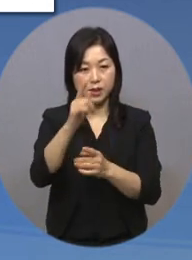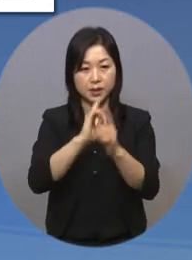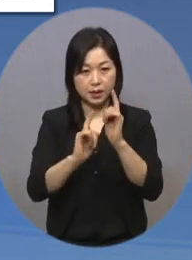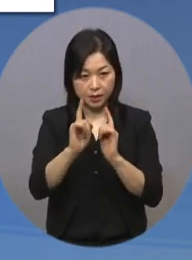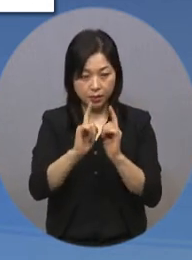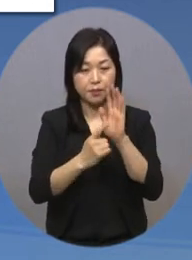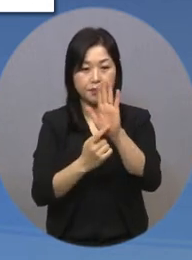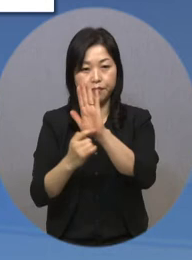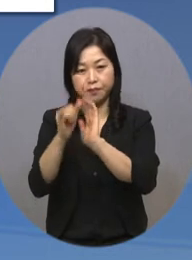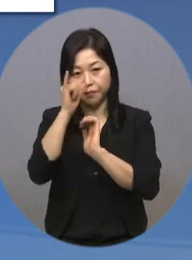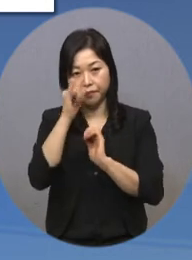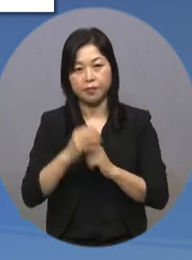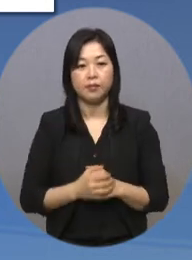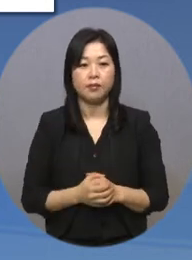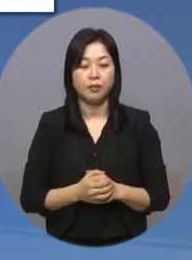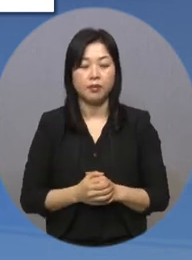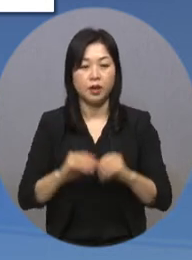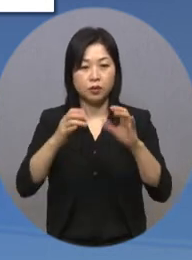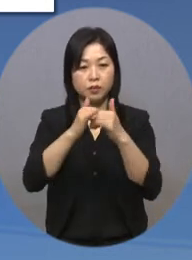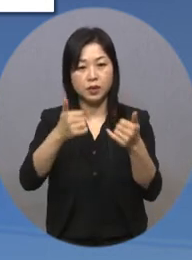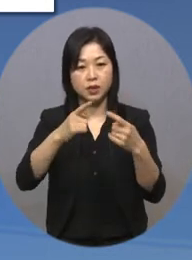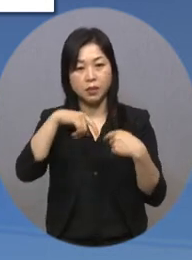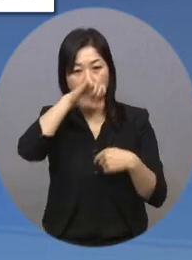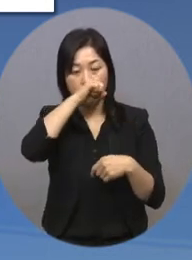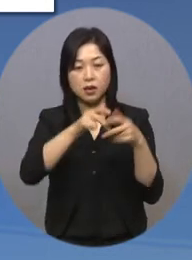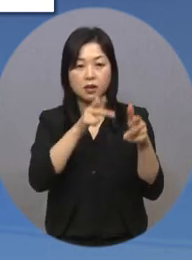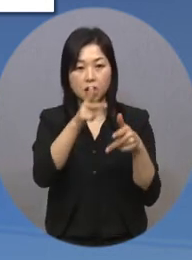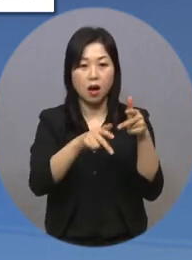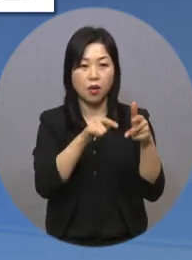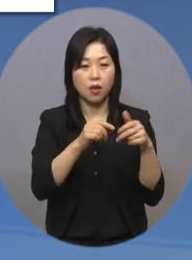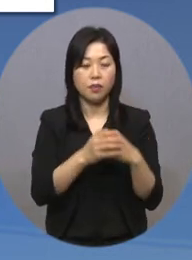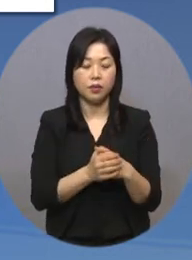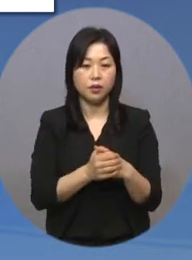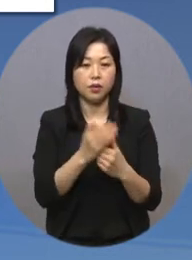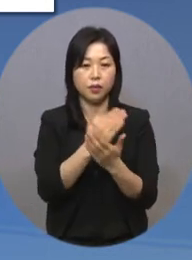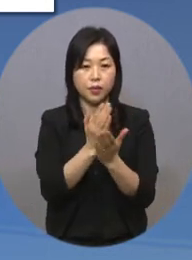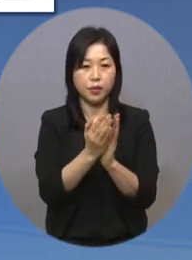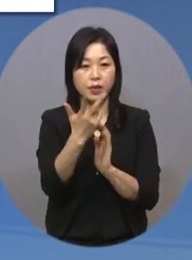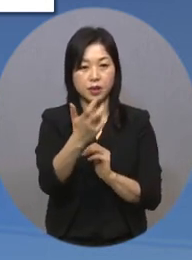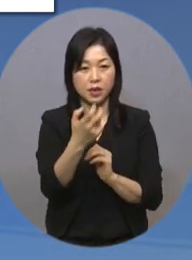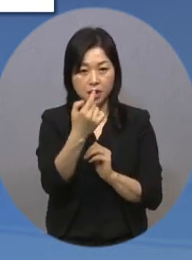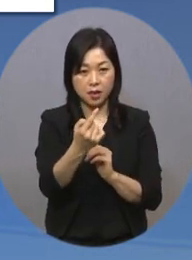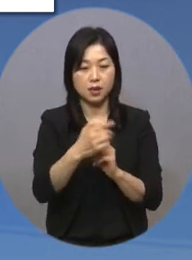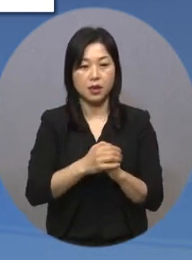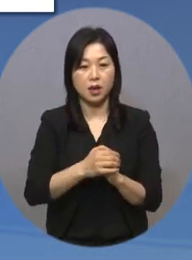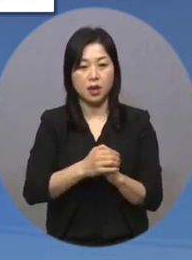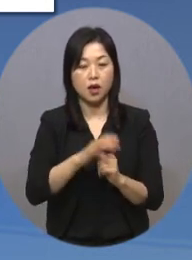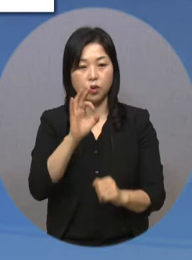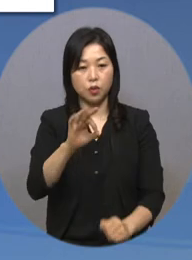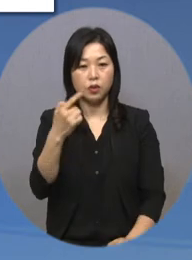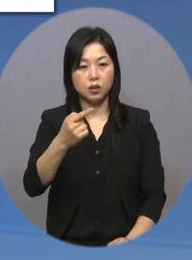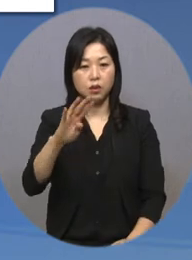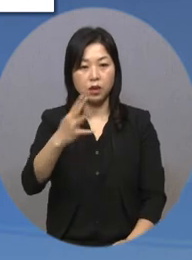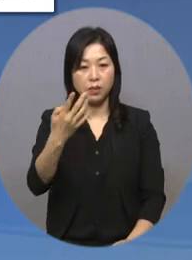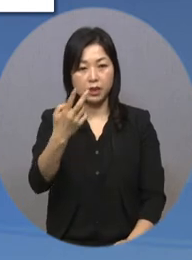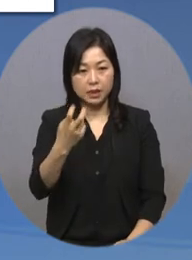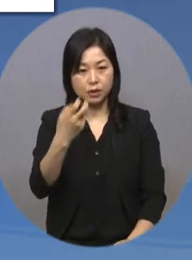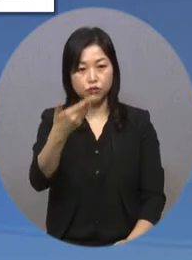접수받습니다. 올해 국민참여예산사업은 총 71개 사업에 1,429억 원이